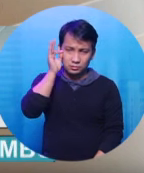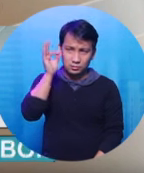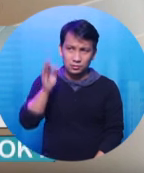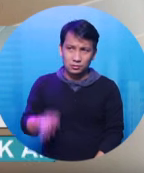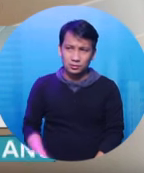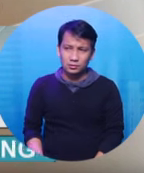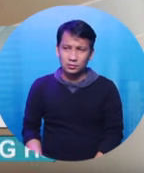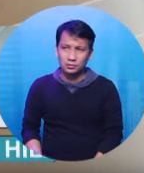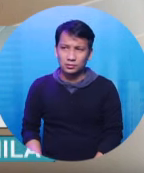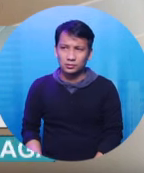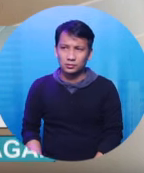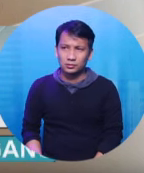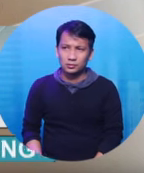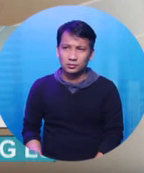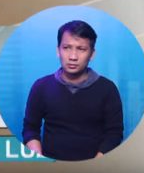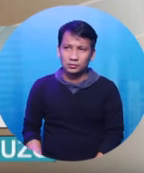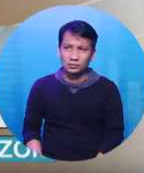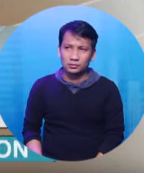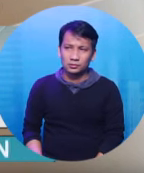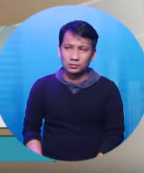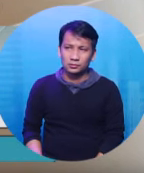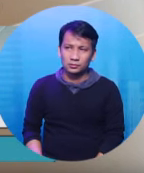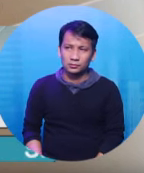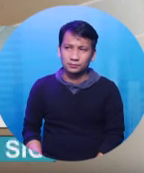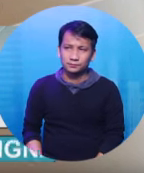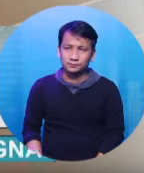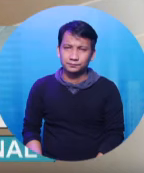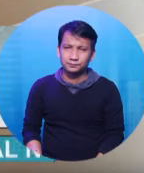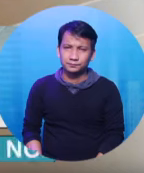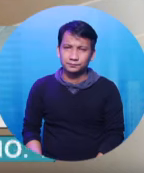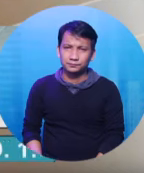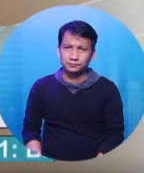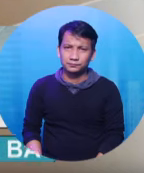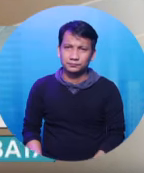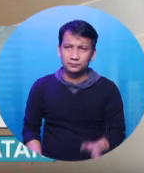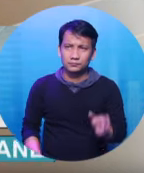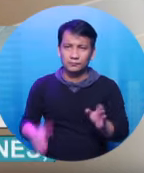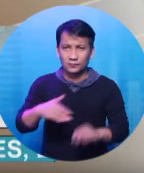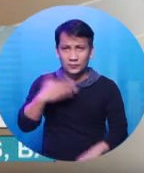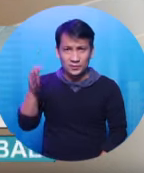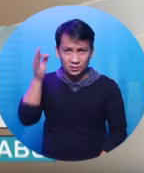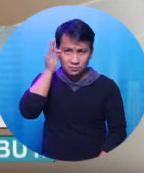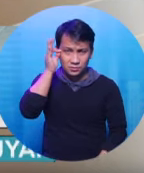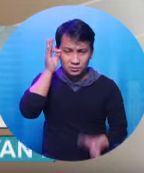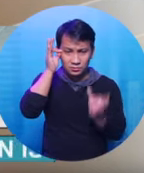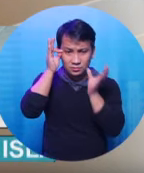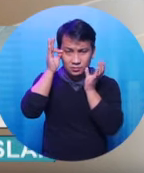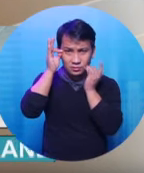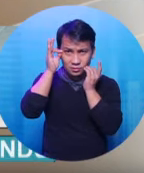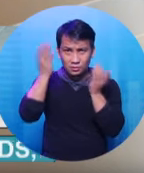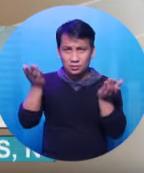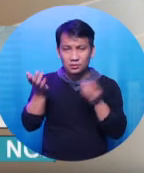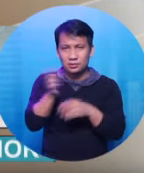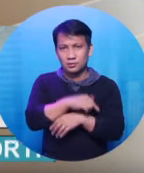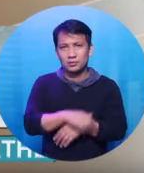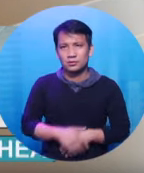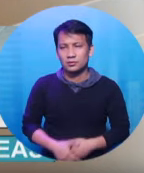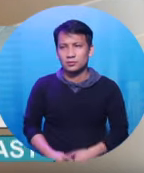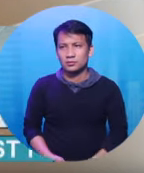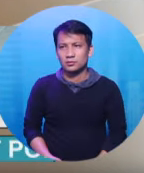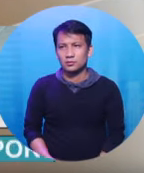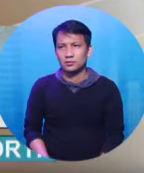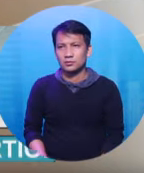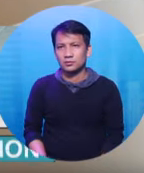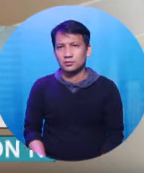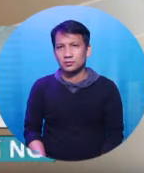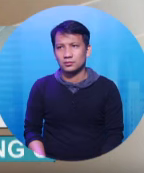afternoon. Okay. Good morning. Sorry. Good morning pa lang po. Si Sir Fitz po, yeah, sa kabilang linya, Ma'am Carla. Yes, sir. Are you live?